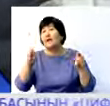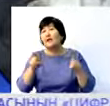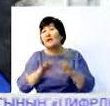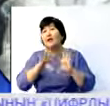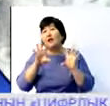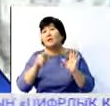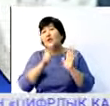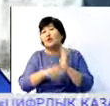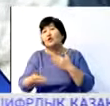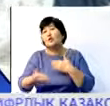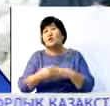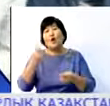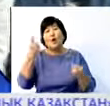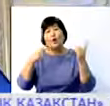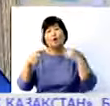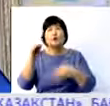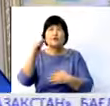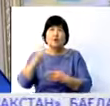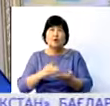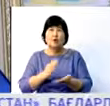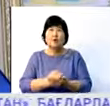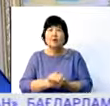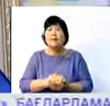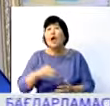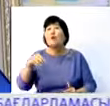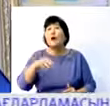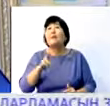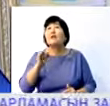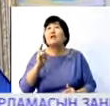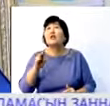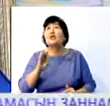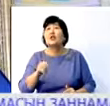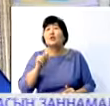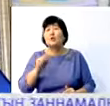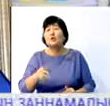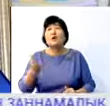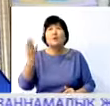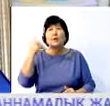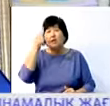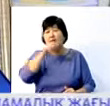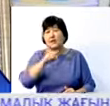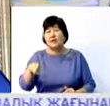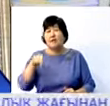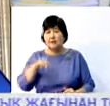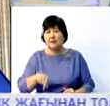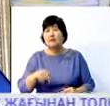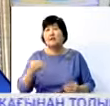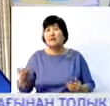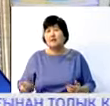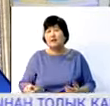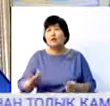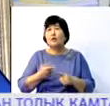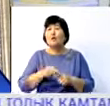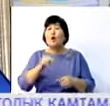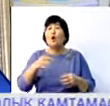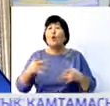қамтыған 70-ке тарта туындысын топтастырған. Махамбетова Кенже біздің осы орталықта бірнеше жылдан бері қызмет алып, өзінің осындай